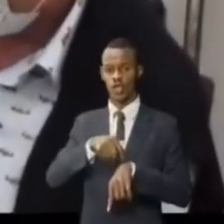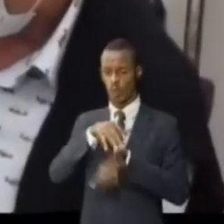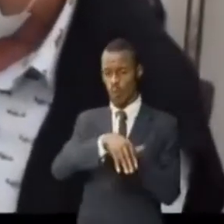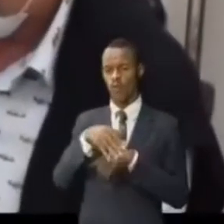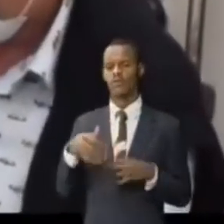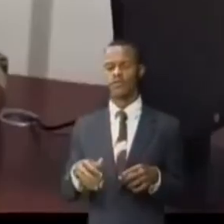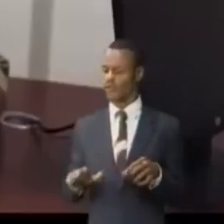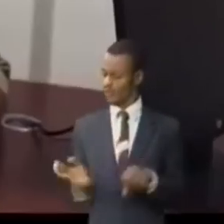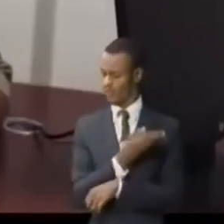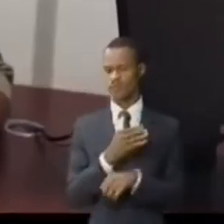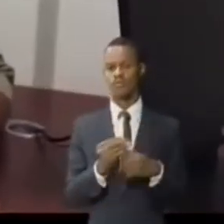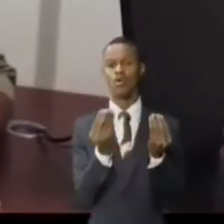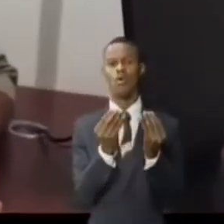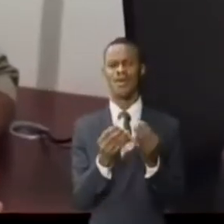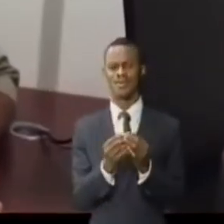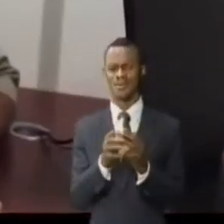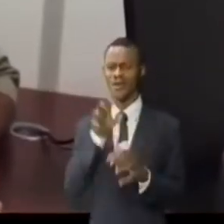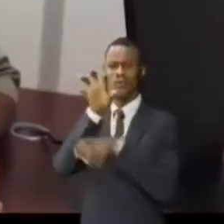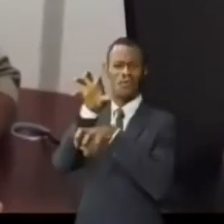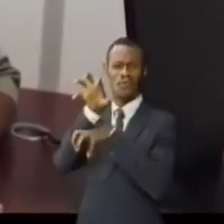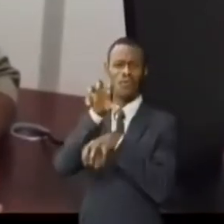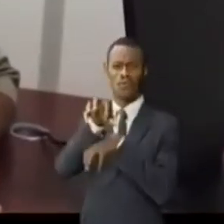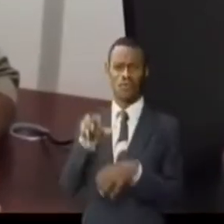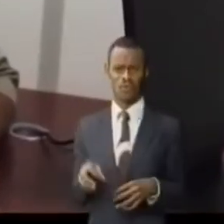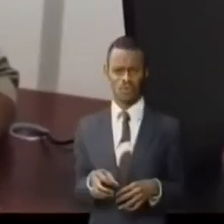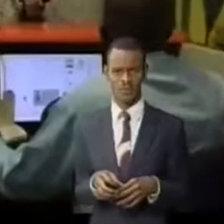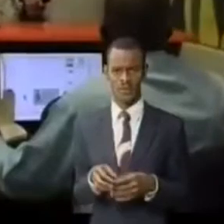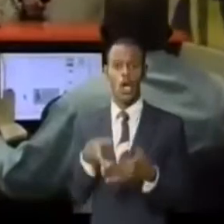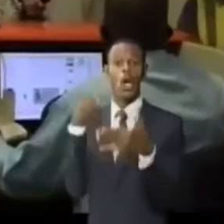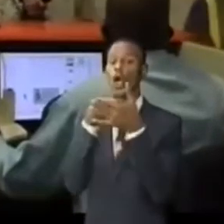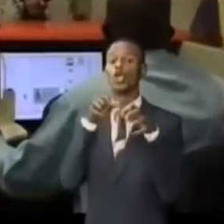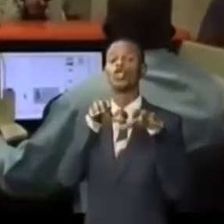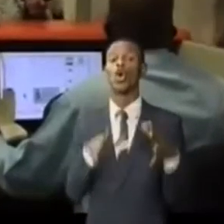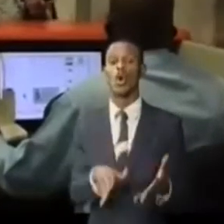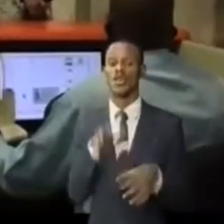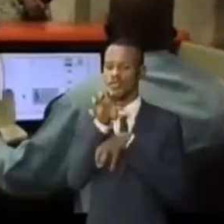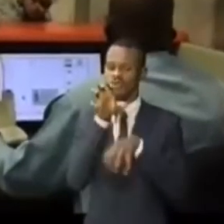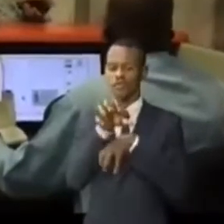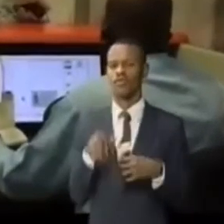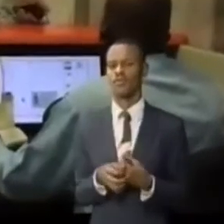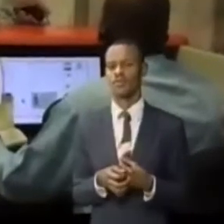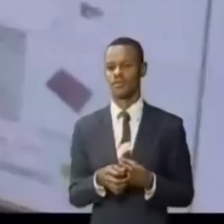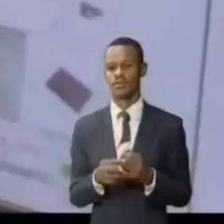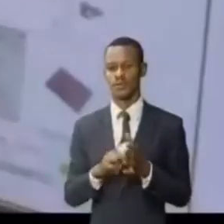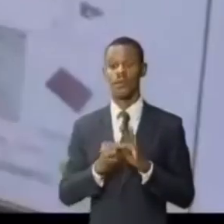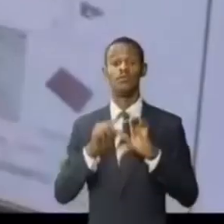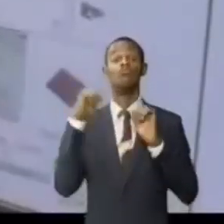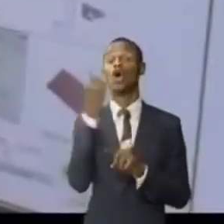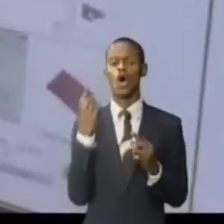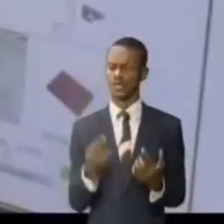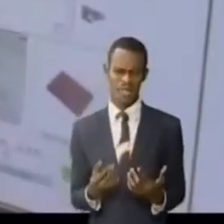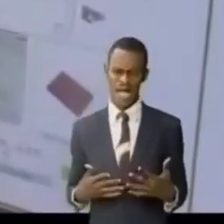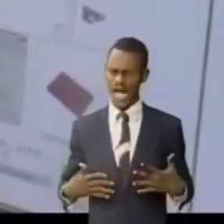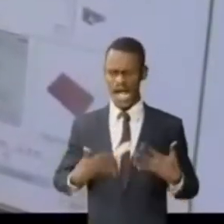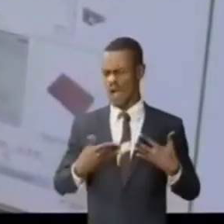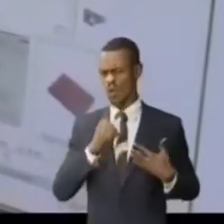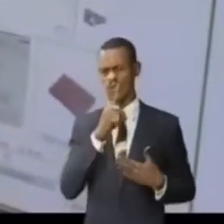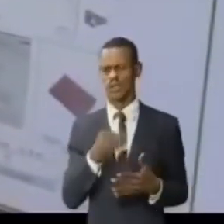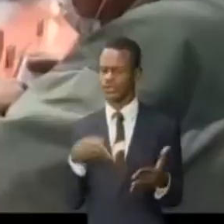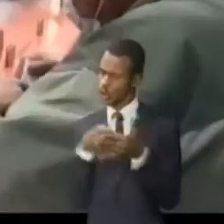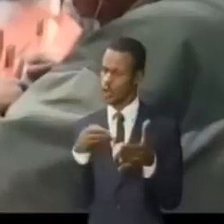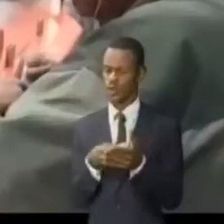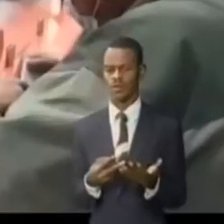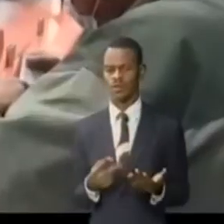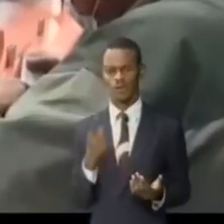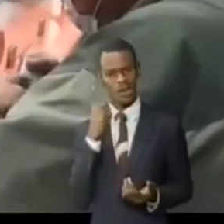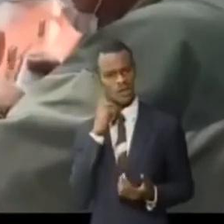racistes fort condamnés par l'humanité tout entière et par les autorités congolaises, alors que le roi belge venait d'exprimer pour